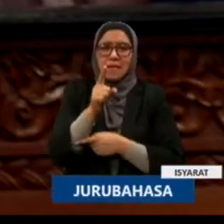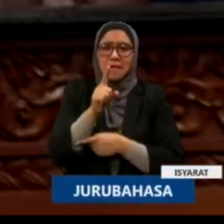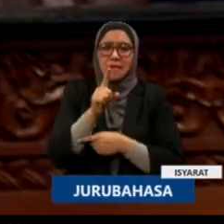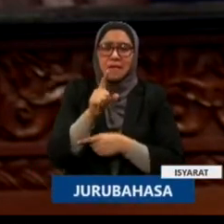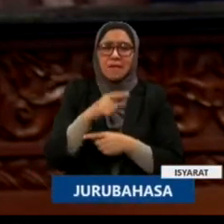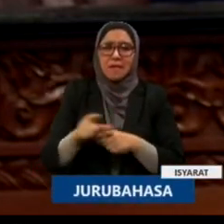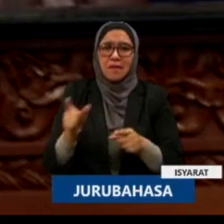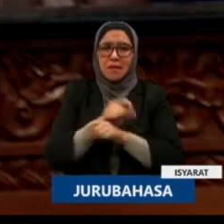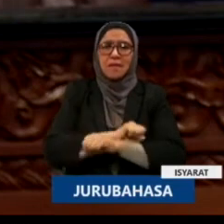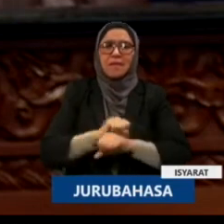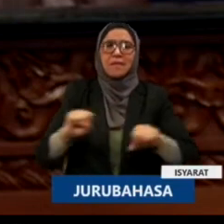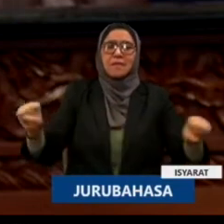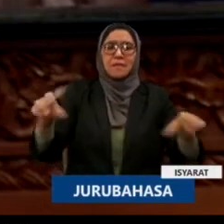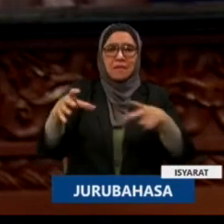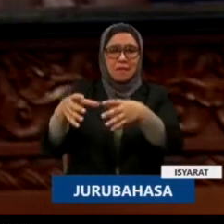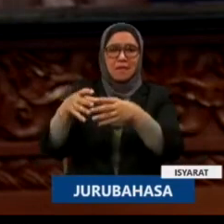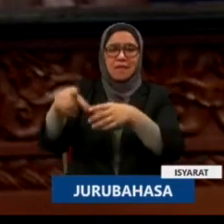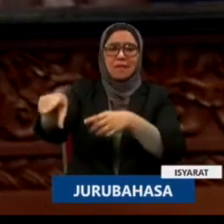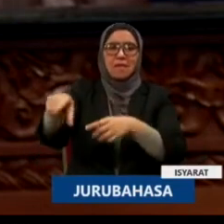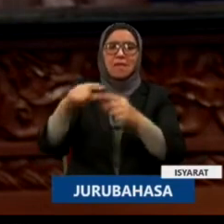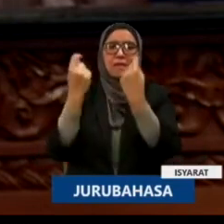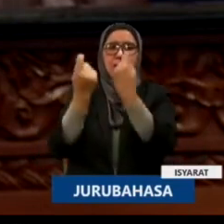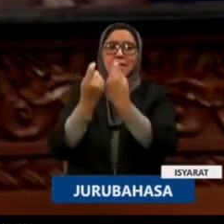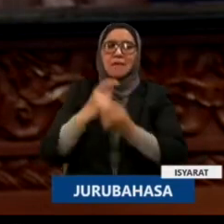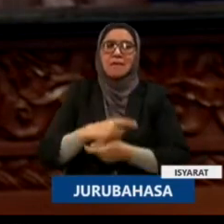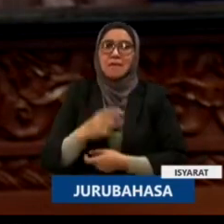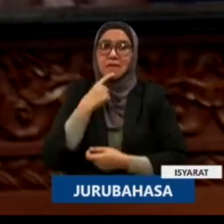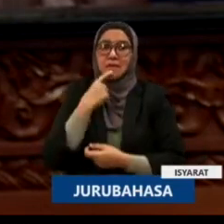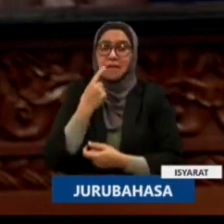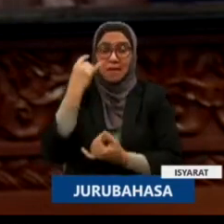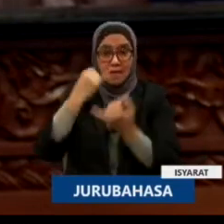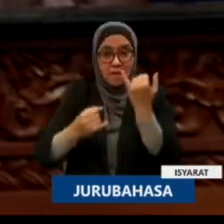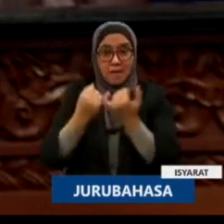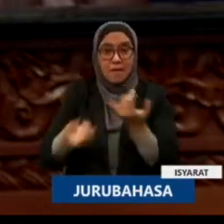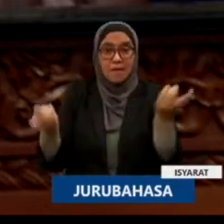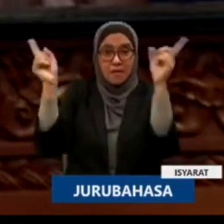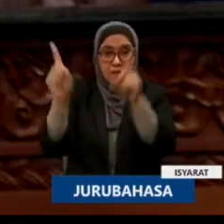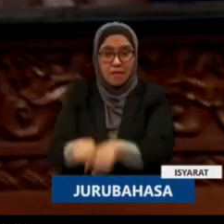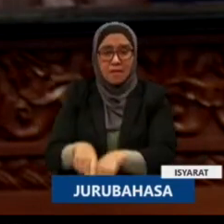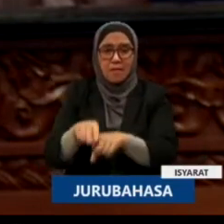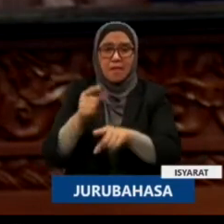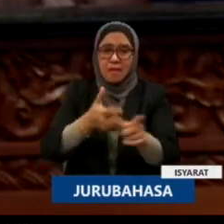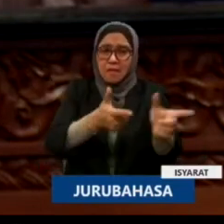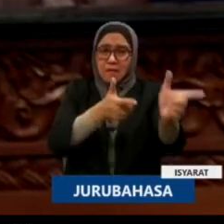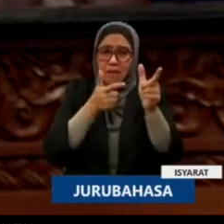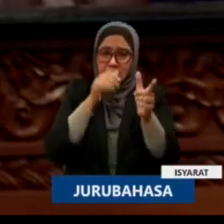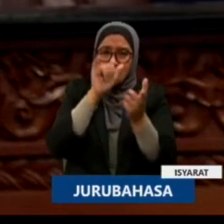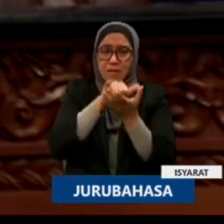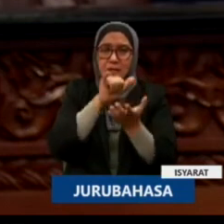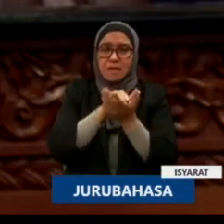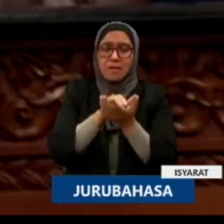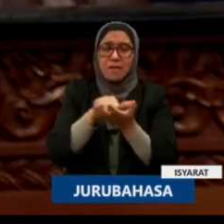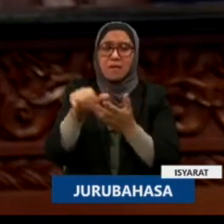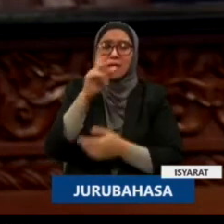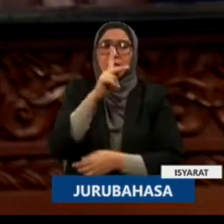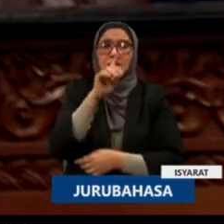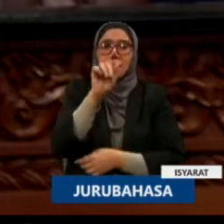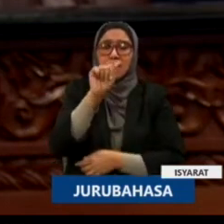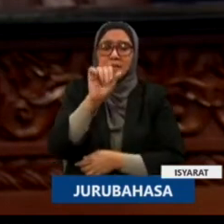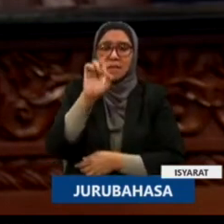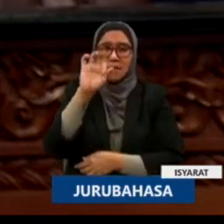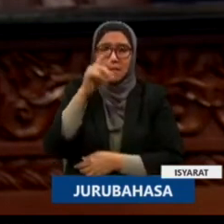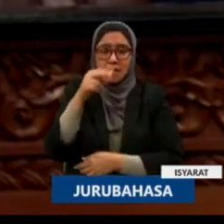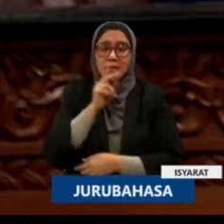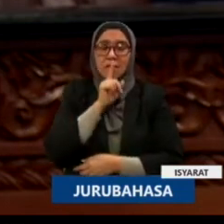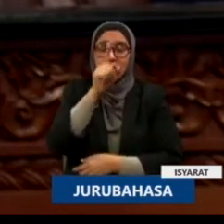pasukan air kali insiden tembakkan yang telah berlaku melibatkan anggota di UGM di kota samarahan sememangnya memberi